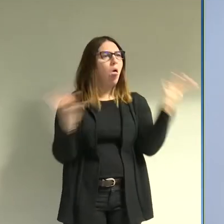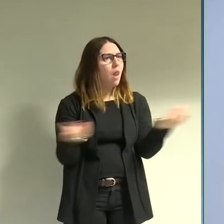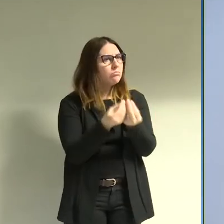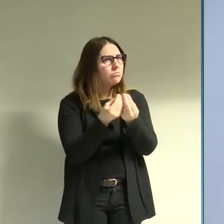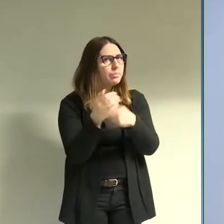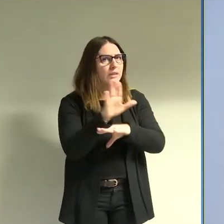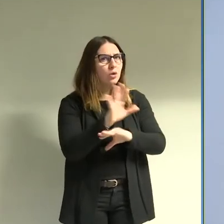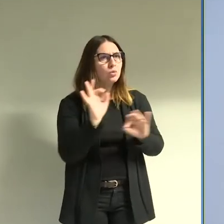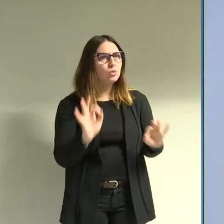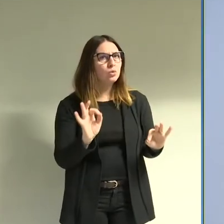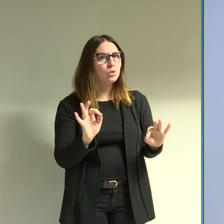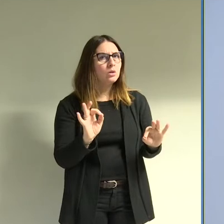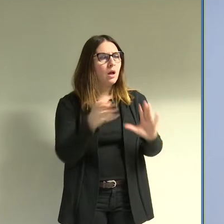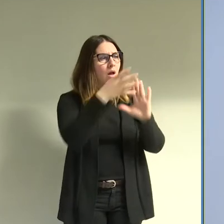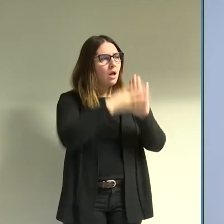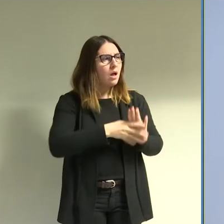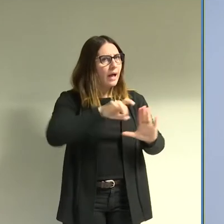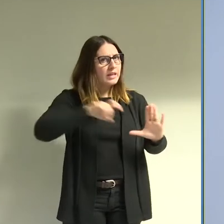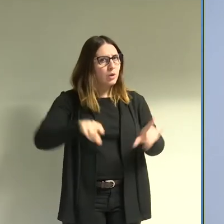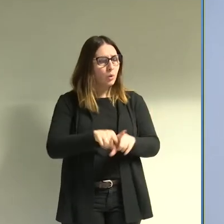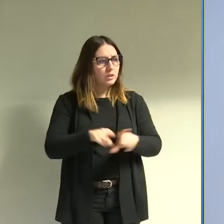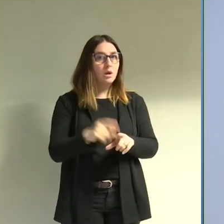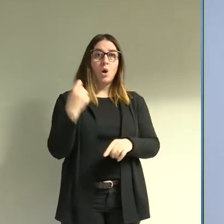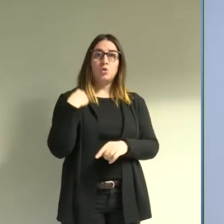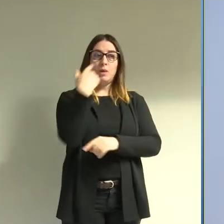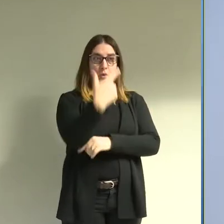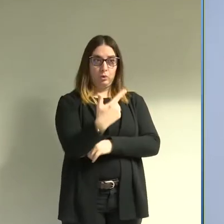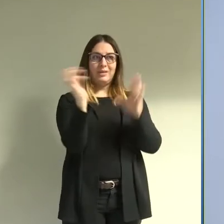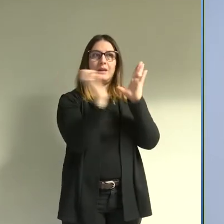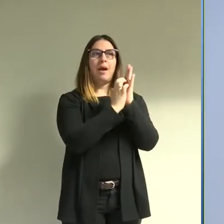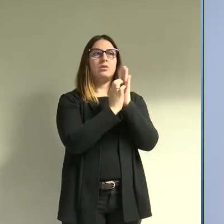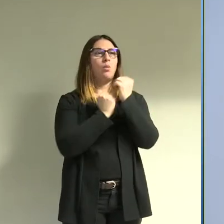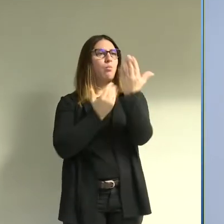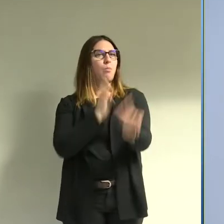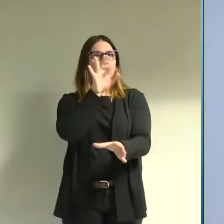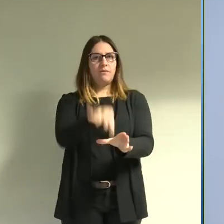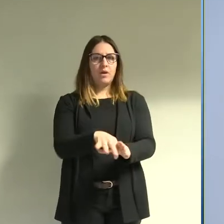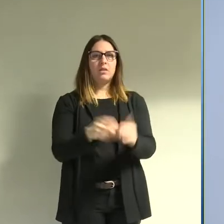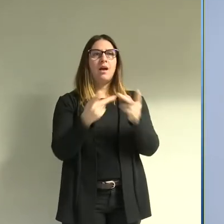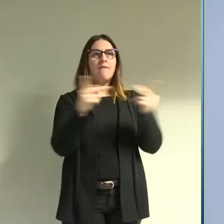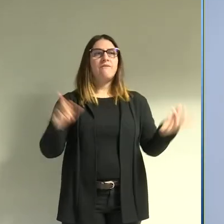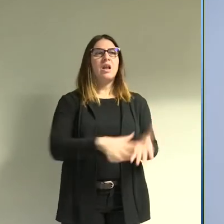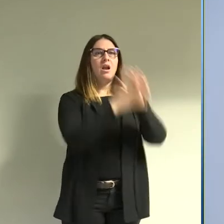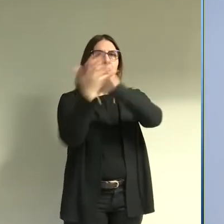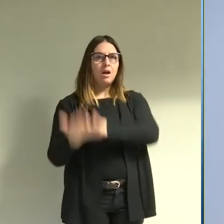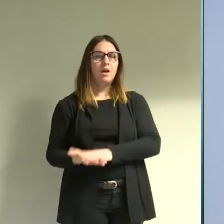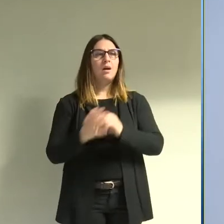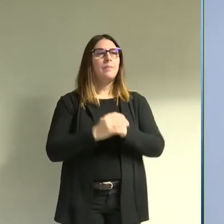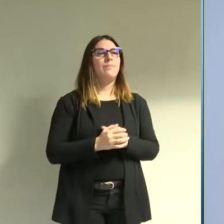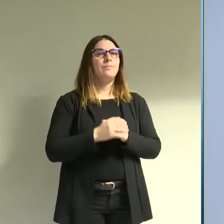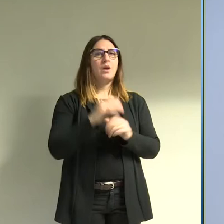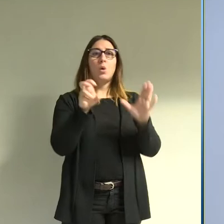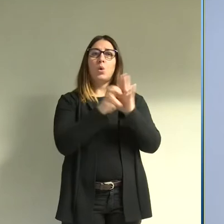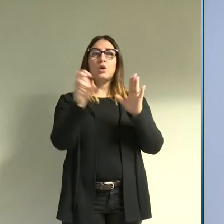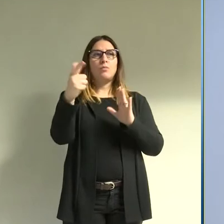celle des indicateurs donc la délibération numéro 2 sur villes en transition lancement de la démarche comptable 2040